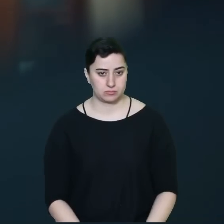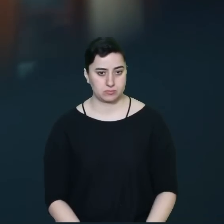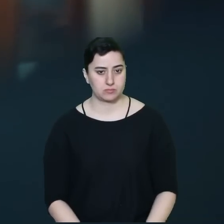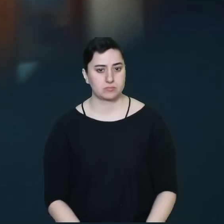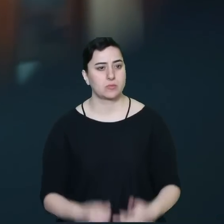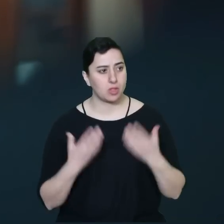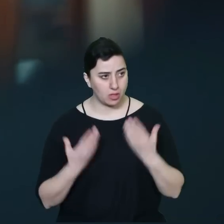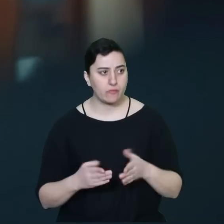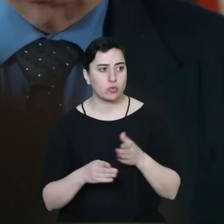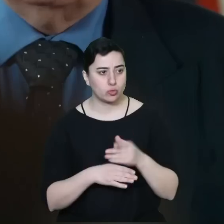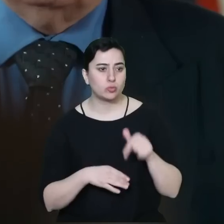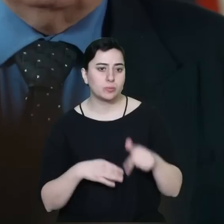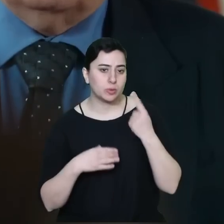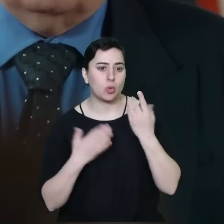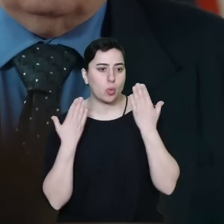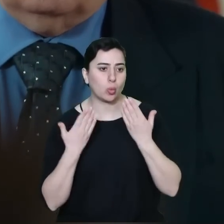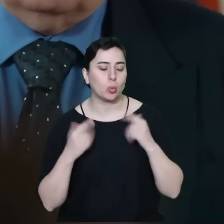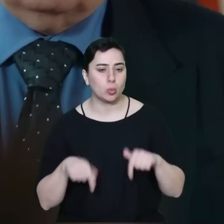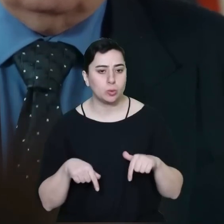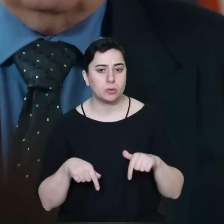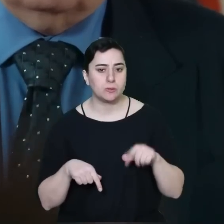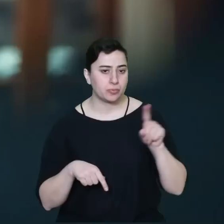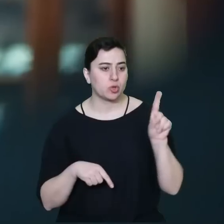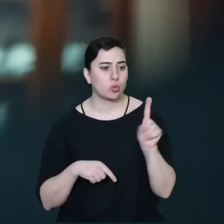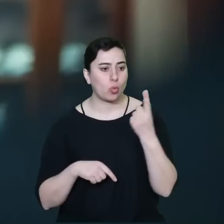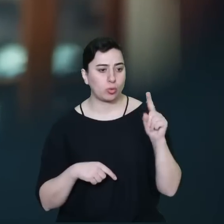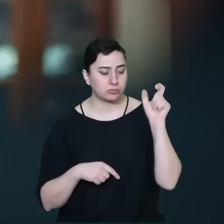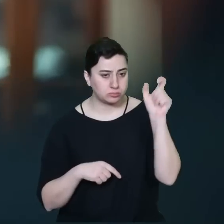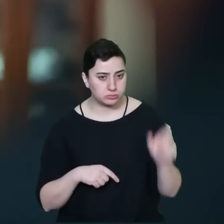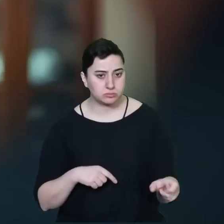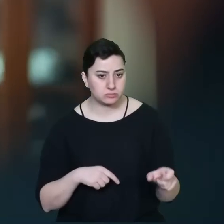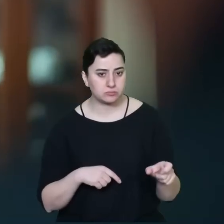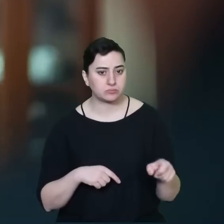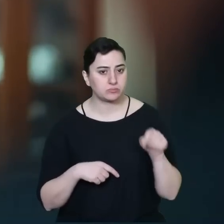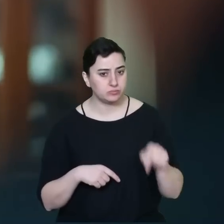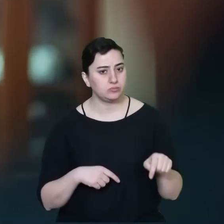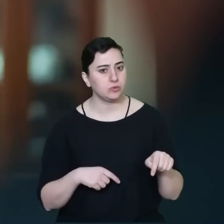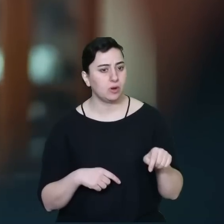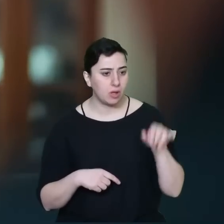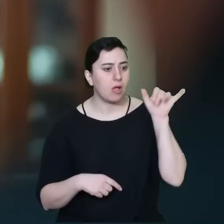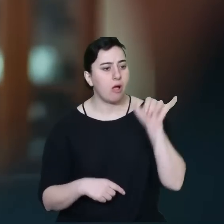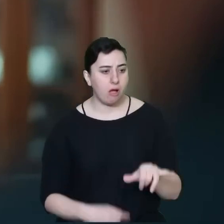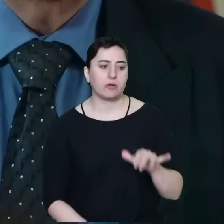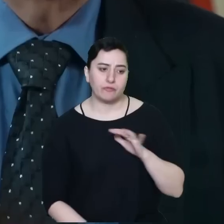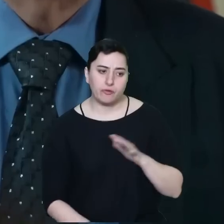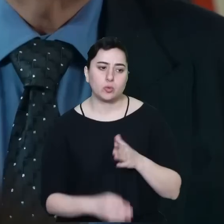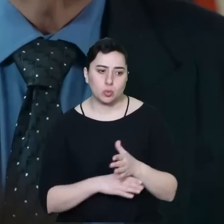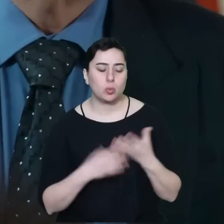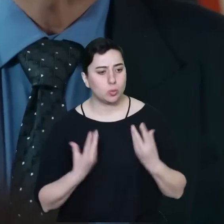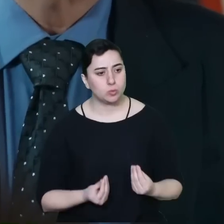Evet, burası bir okul. Sizin de yönetici olarak böyle bir inisiyatif kullanma hakkınız var.